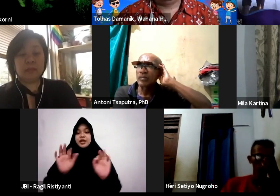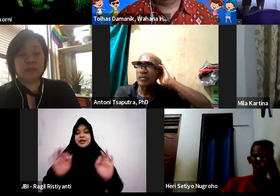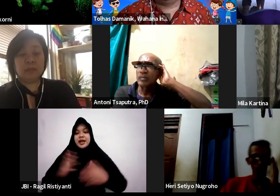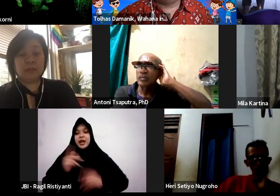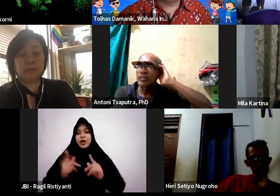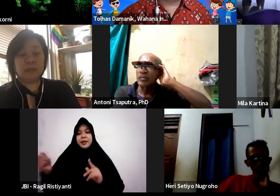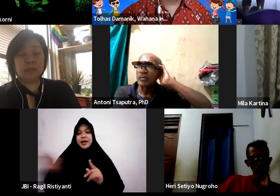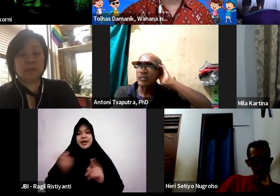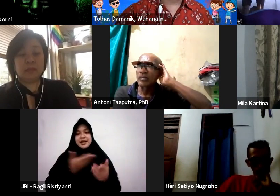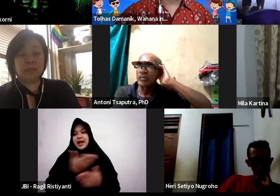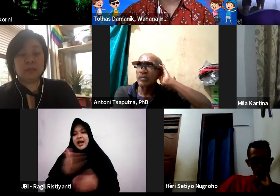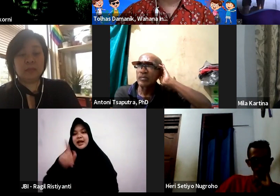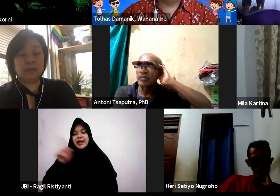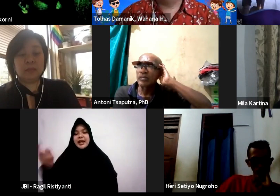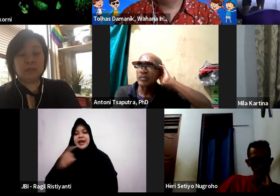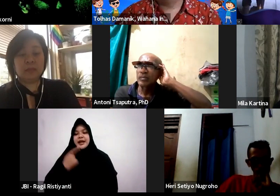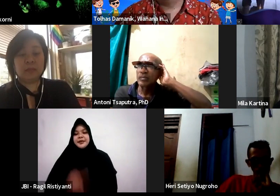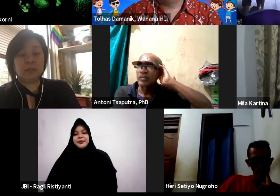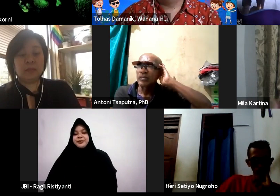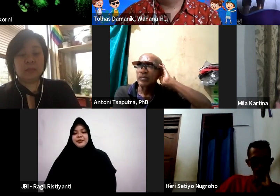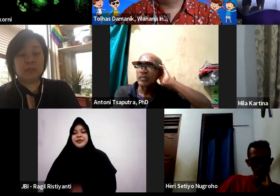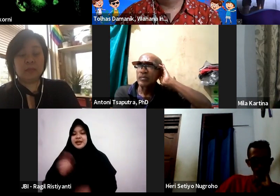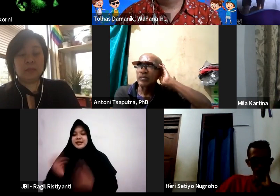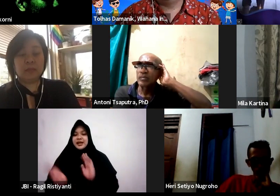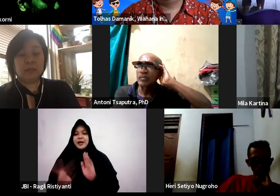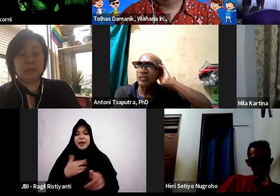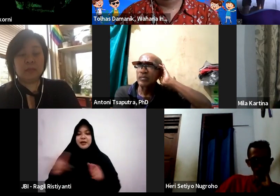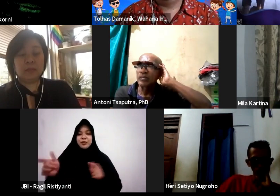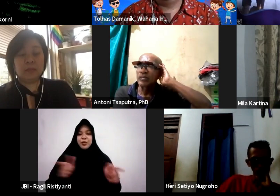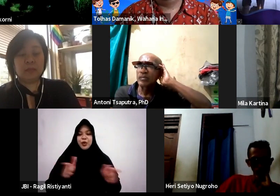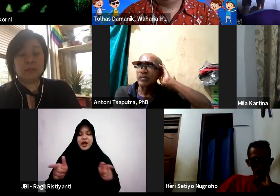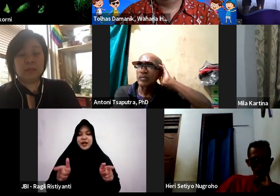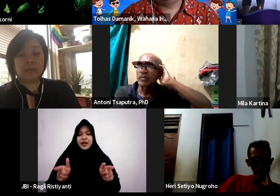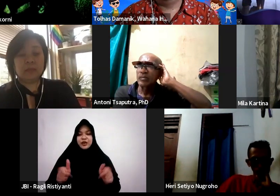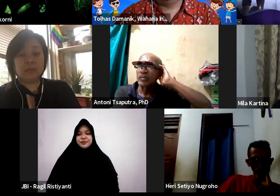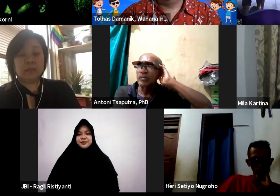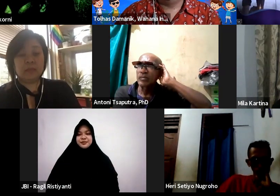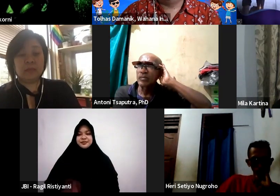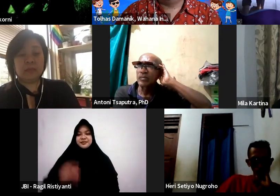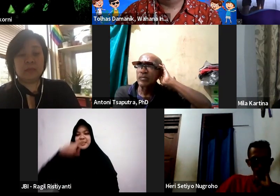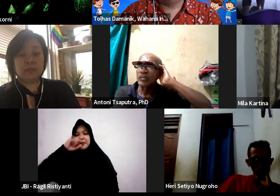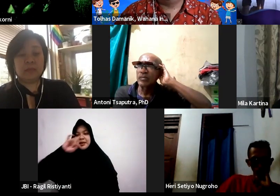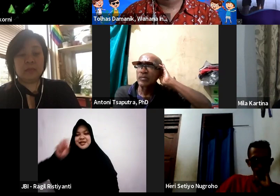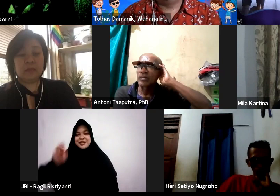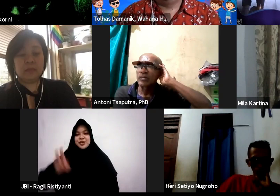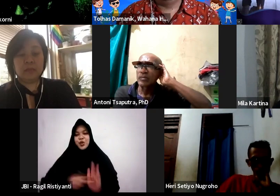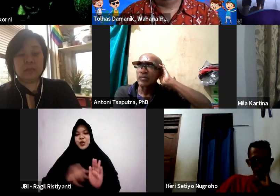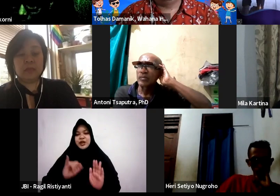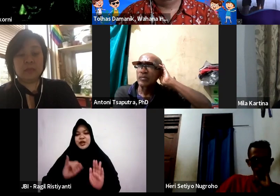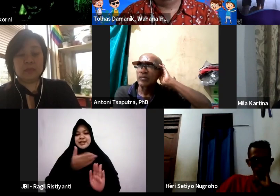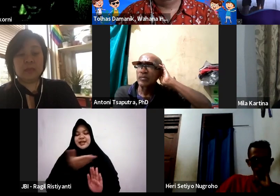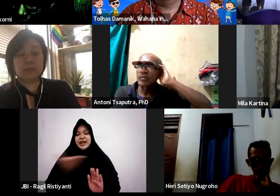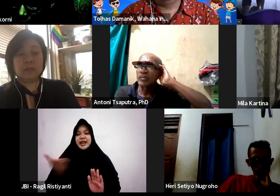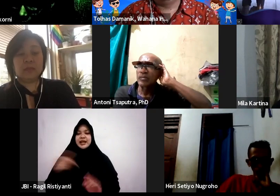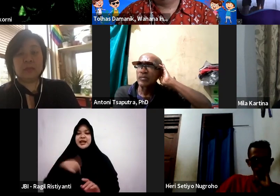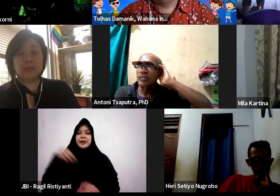ditanyakan jadi saya kembalikan lagi ke apa Mas Joni silakan Mas Joni langsung masuk